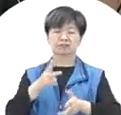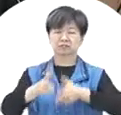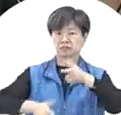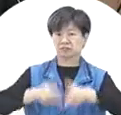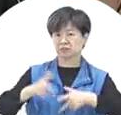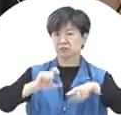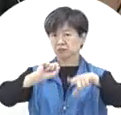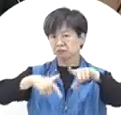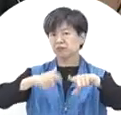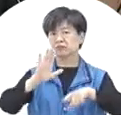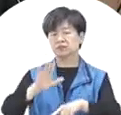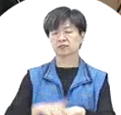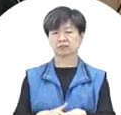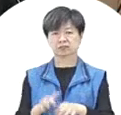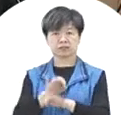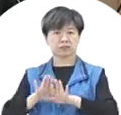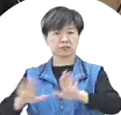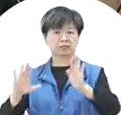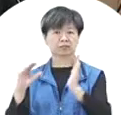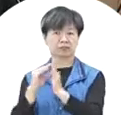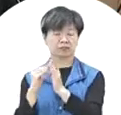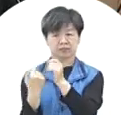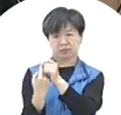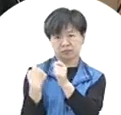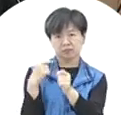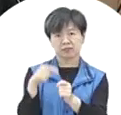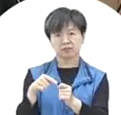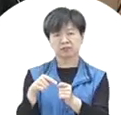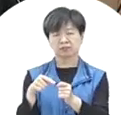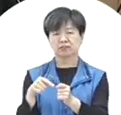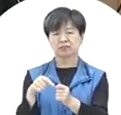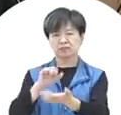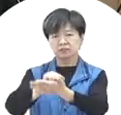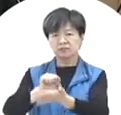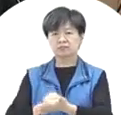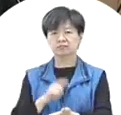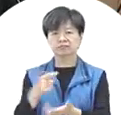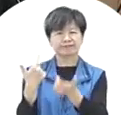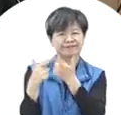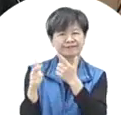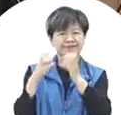那因为经发局在去年把他们所划为所谓的不宜设立